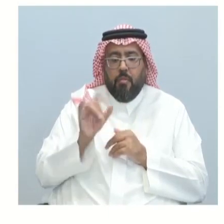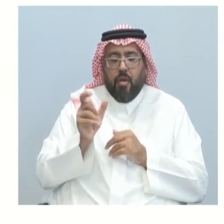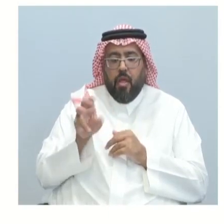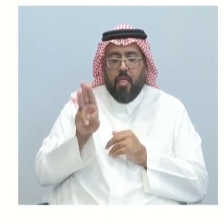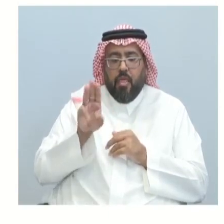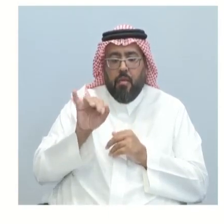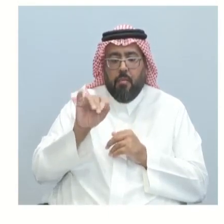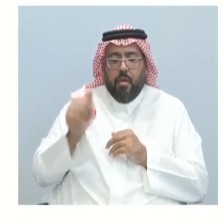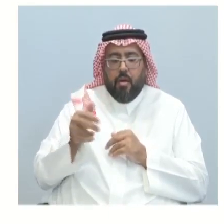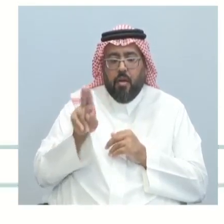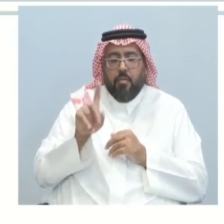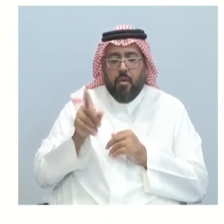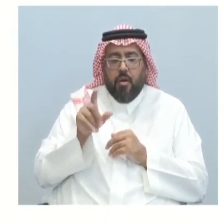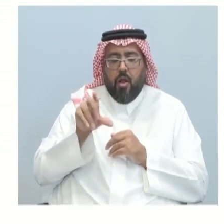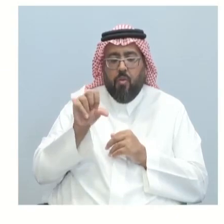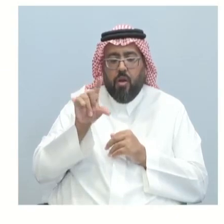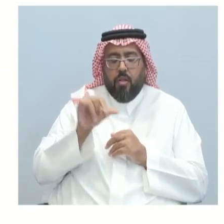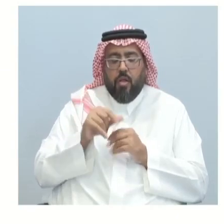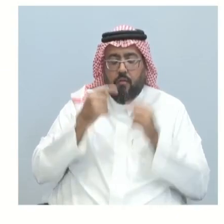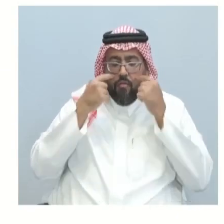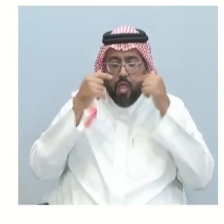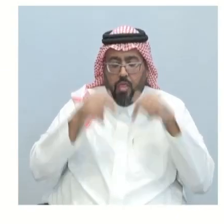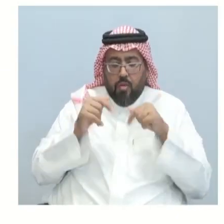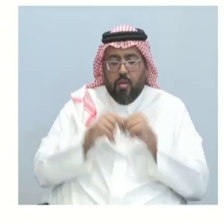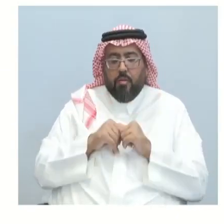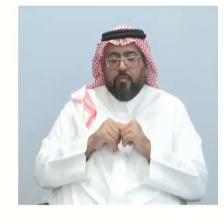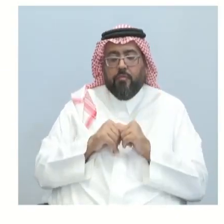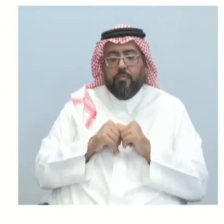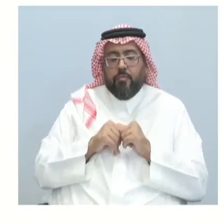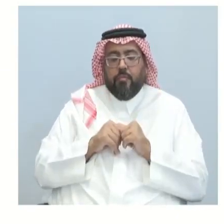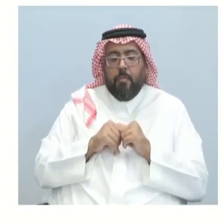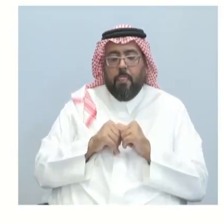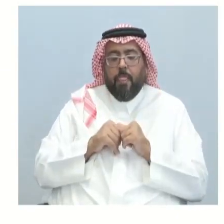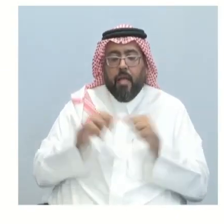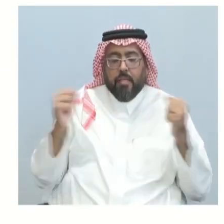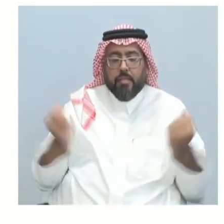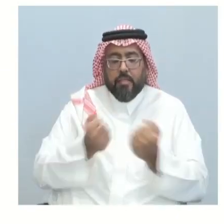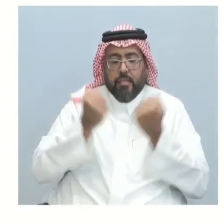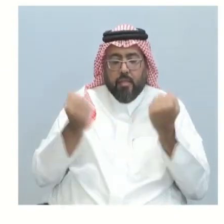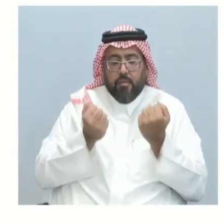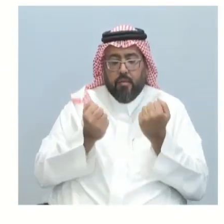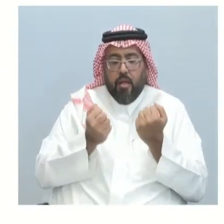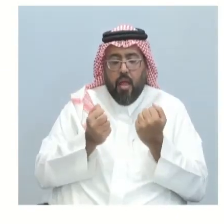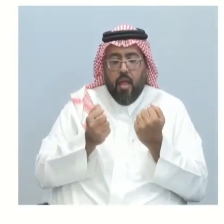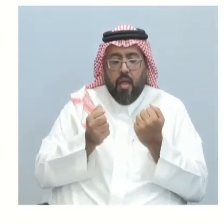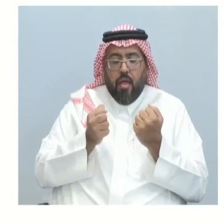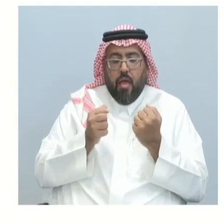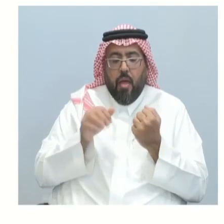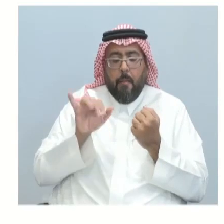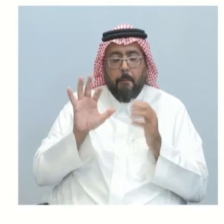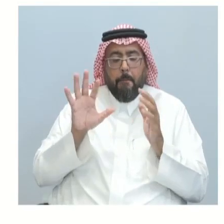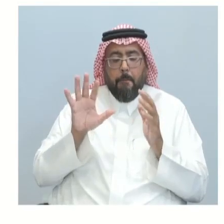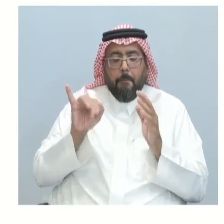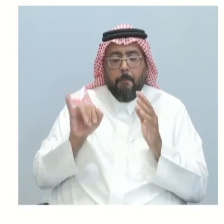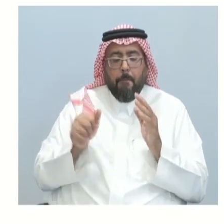بر الوالدين في الدنيا طيب في هذا النشاط ابنائي وبناتي